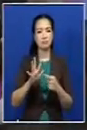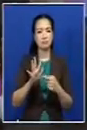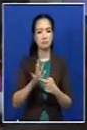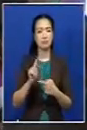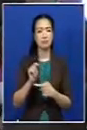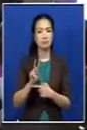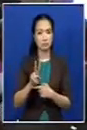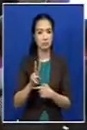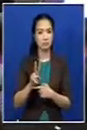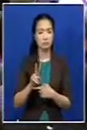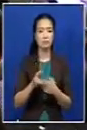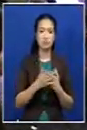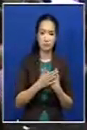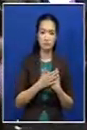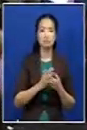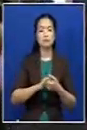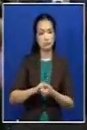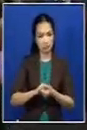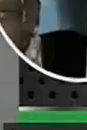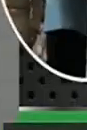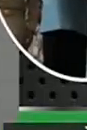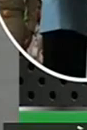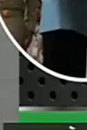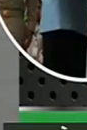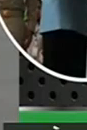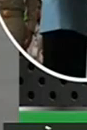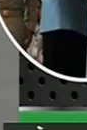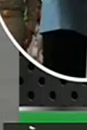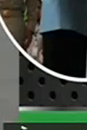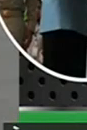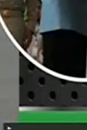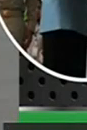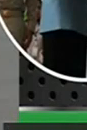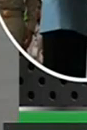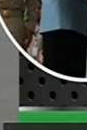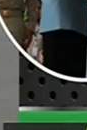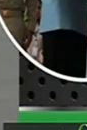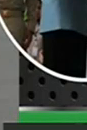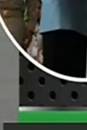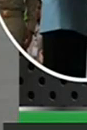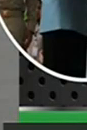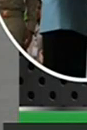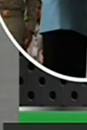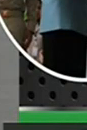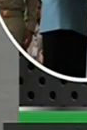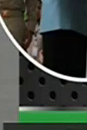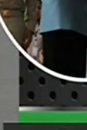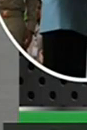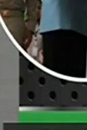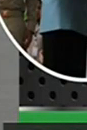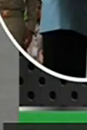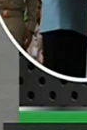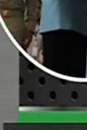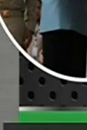ำร่อง5กลุ่มจังหวัดอย่างที่ภูเก็ตก็จดไปแล้วเมื่อ31มีนาคม2559อีก4จังหวัดจดวันนี้ครับ